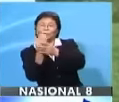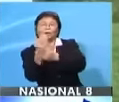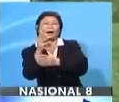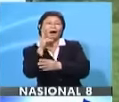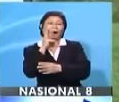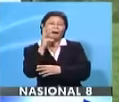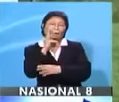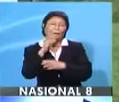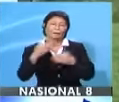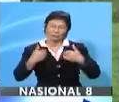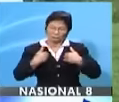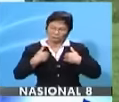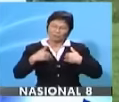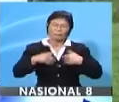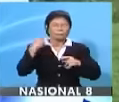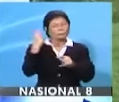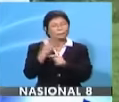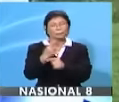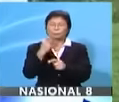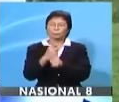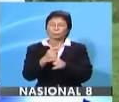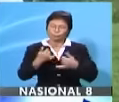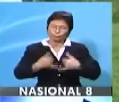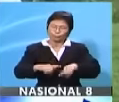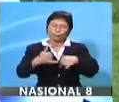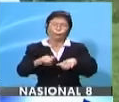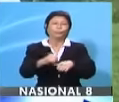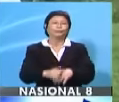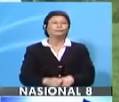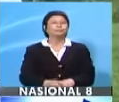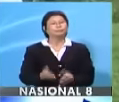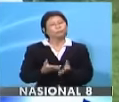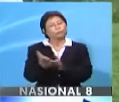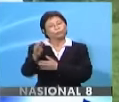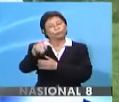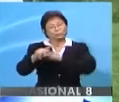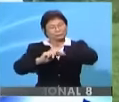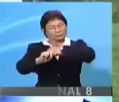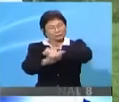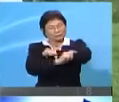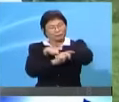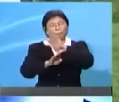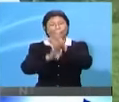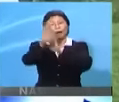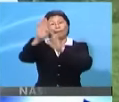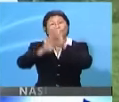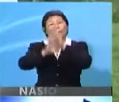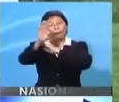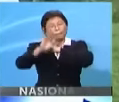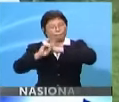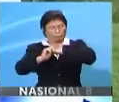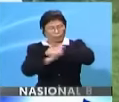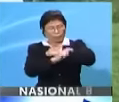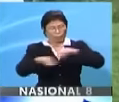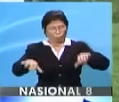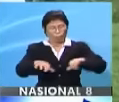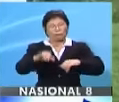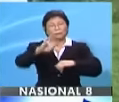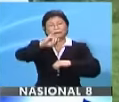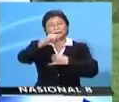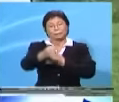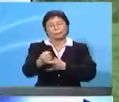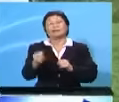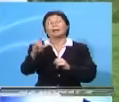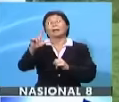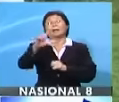sumber-sumber air yang ada dikekalkan supaya secara tidak langsung pembangunan taman yang dibuat oleh Jabatan Lanskap